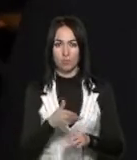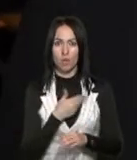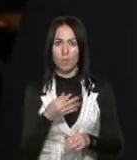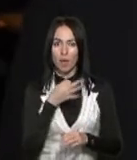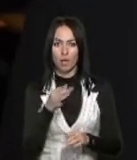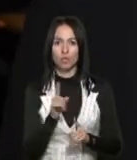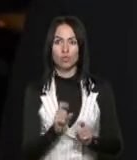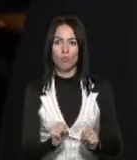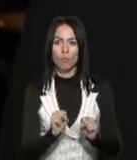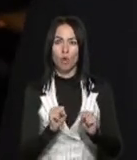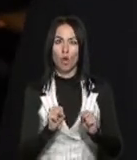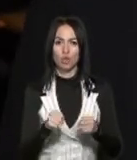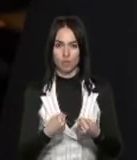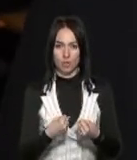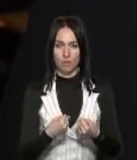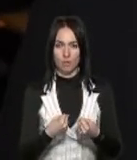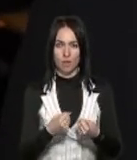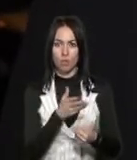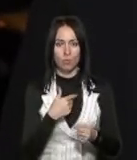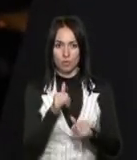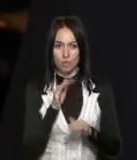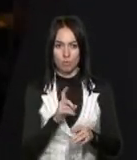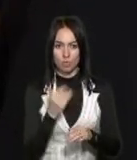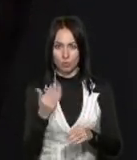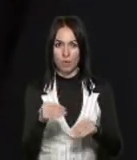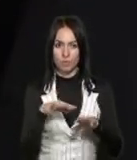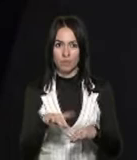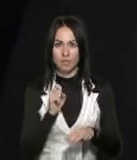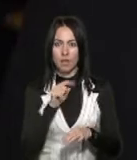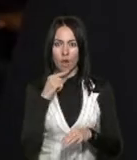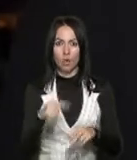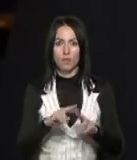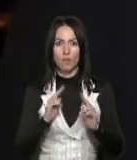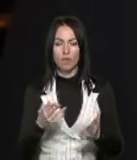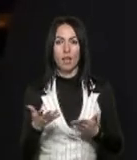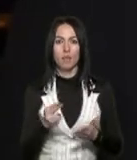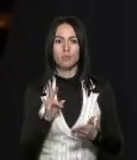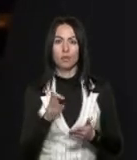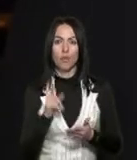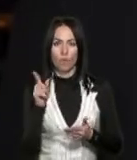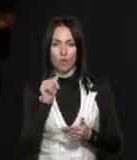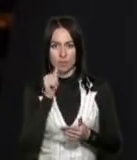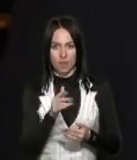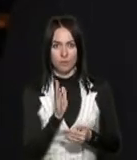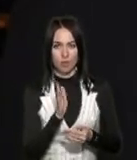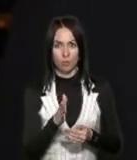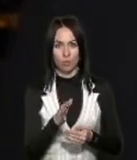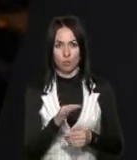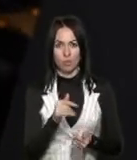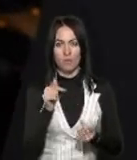що можливе. Ми ж не можемо з вами вирішувати за Російську Федерацію, яким чином вони завтра будуть